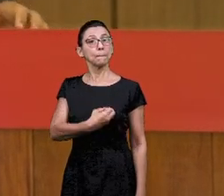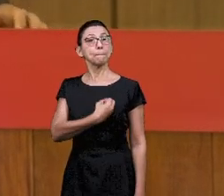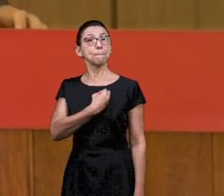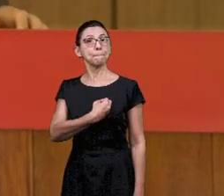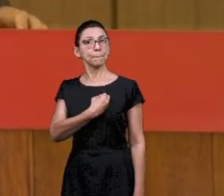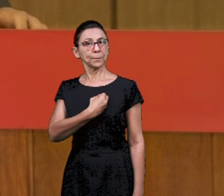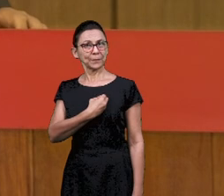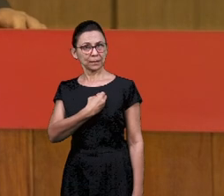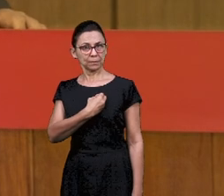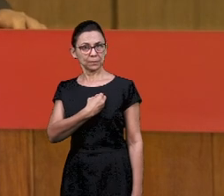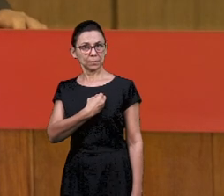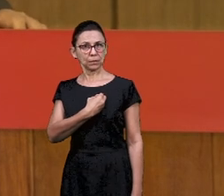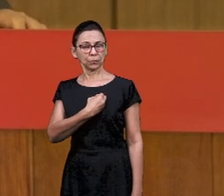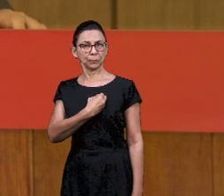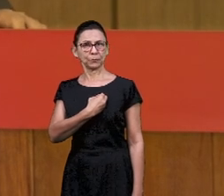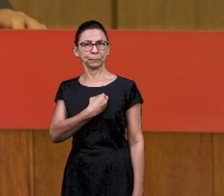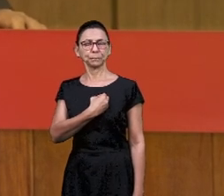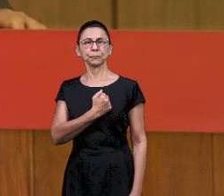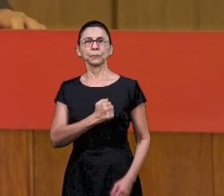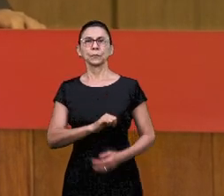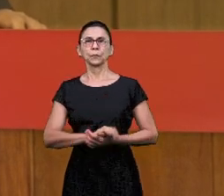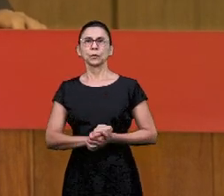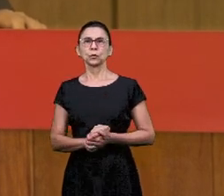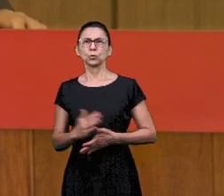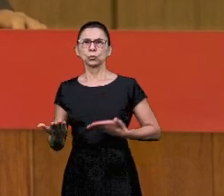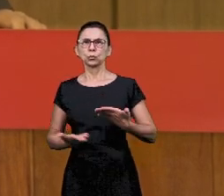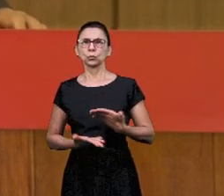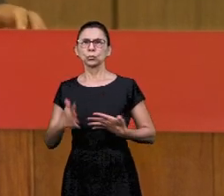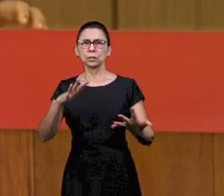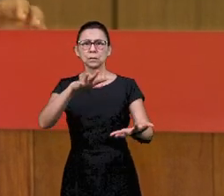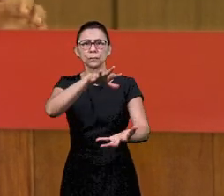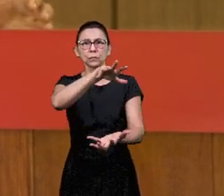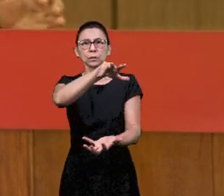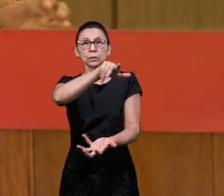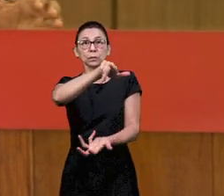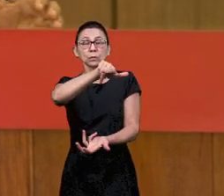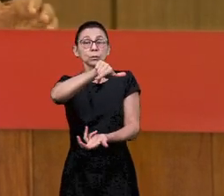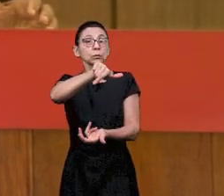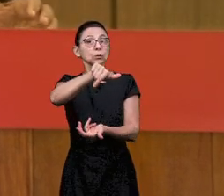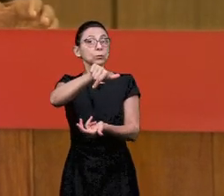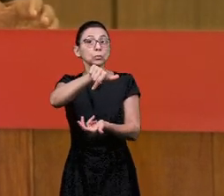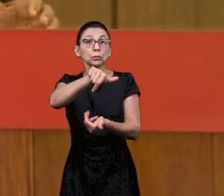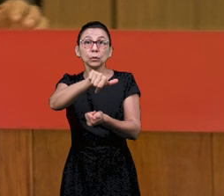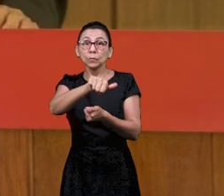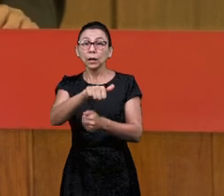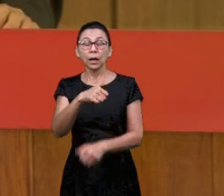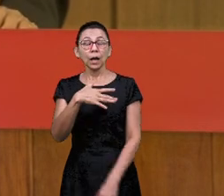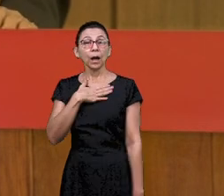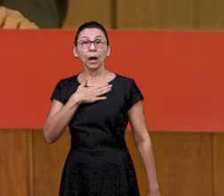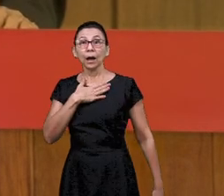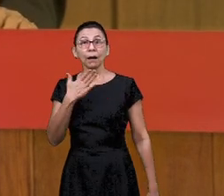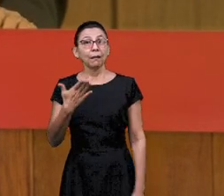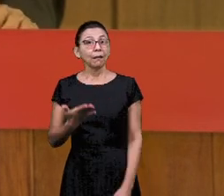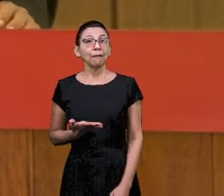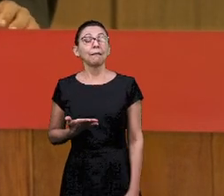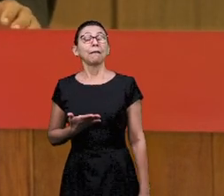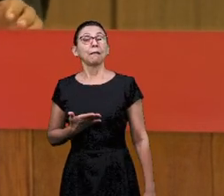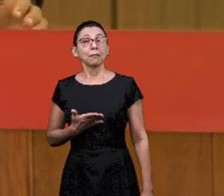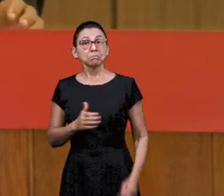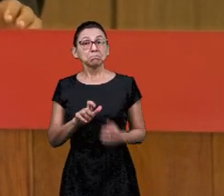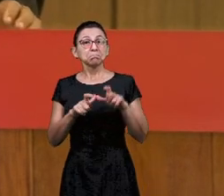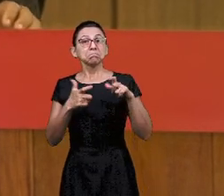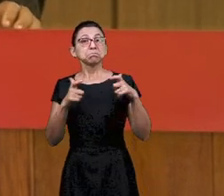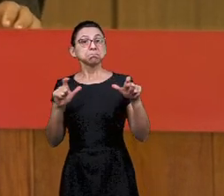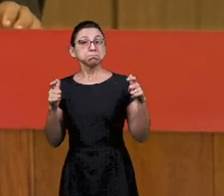participation des frères et sœurs de tout le Brésil et du monde de manière surprenante.